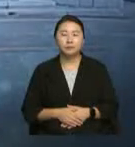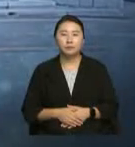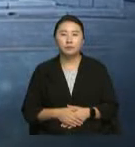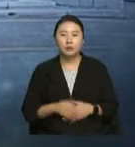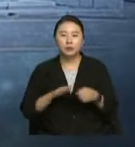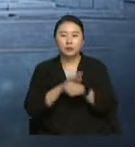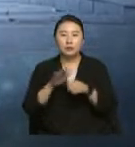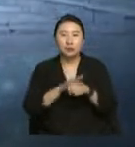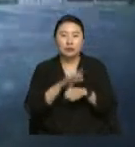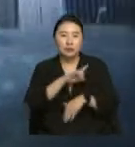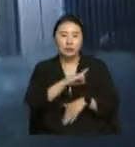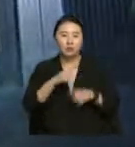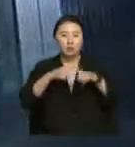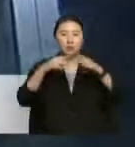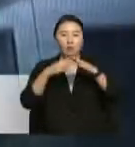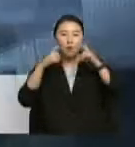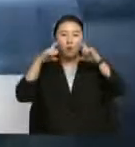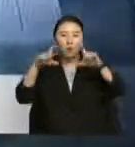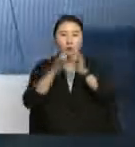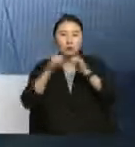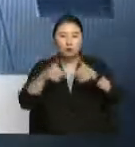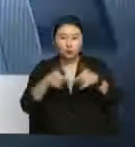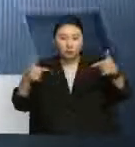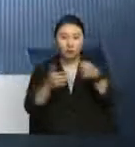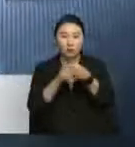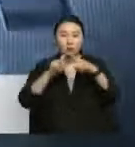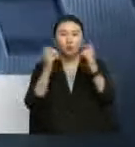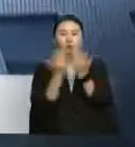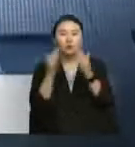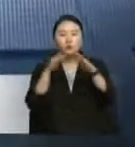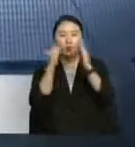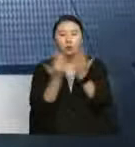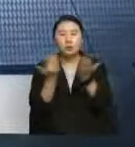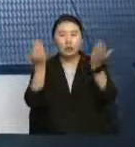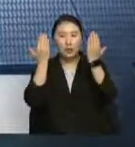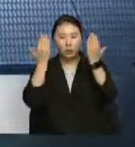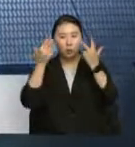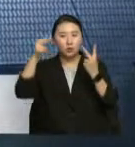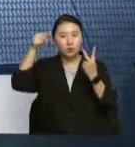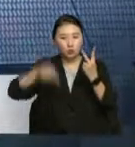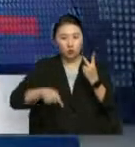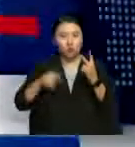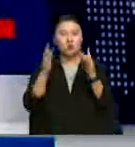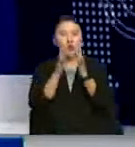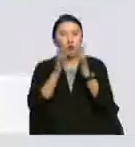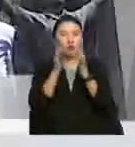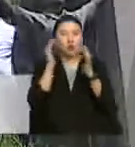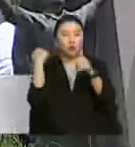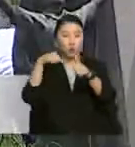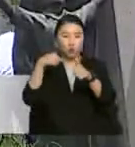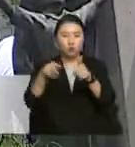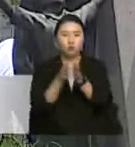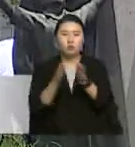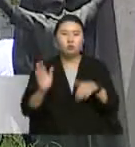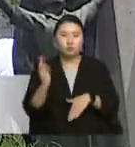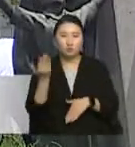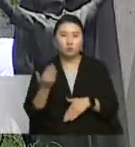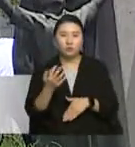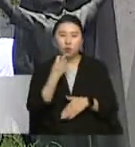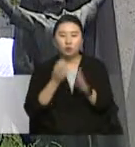사랑 제일교회 관련 확진 자가 증가함에 따라 성북구의 모든 학교가 2주간 원격 교육을 실시합니다